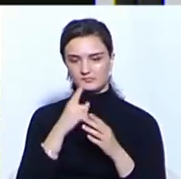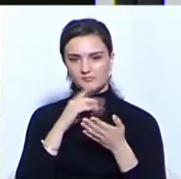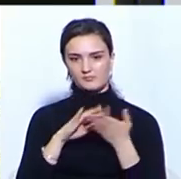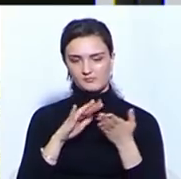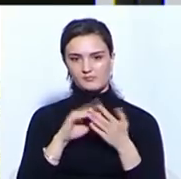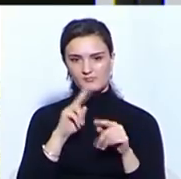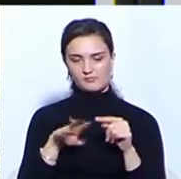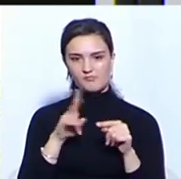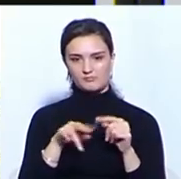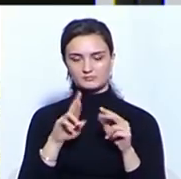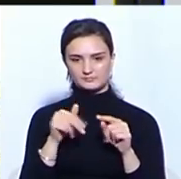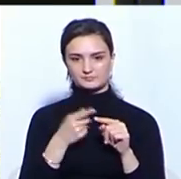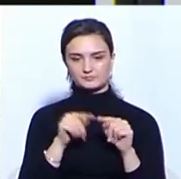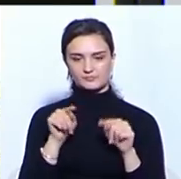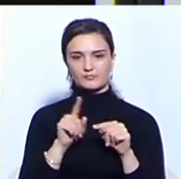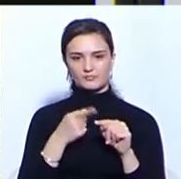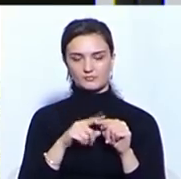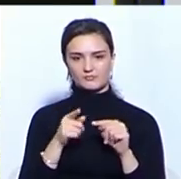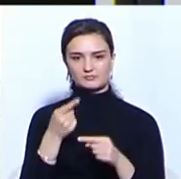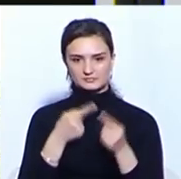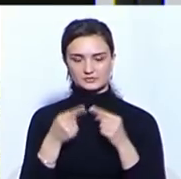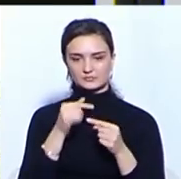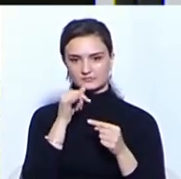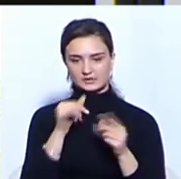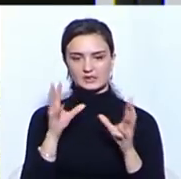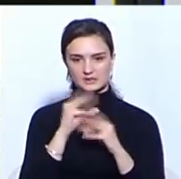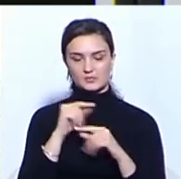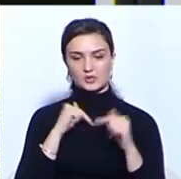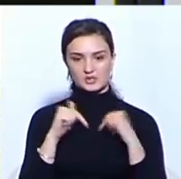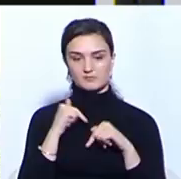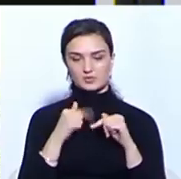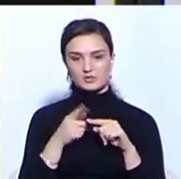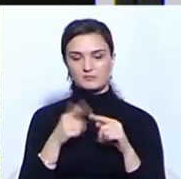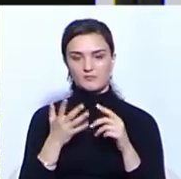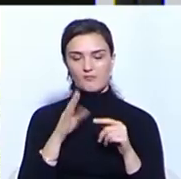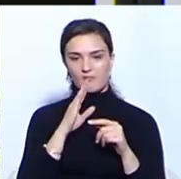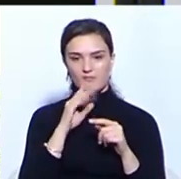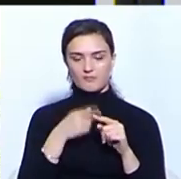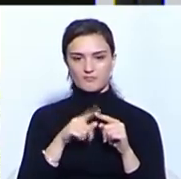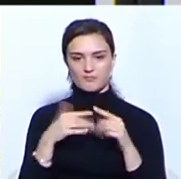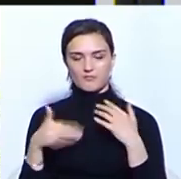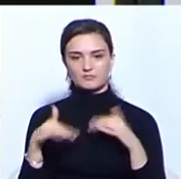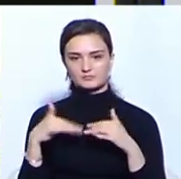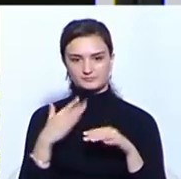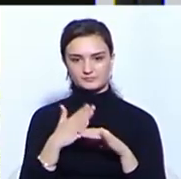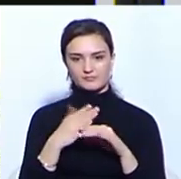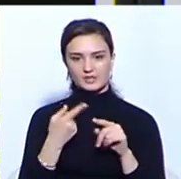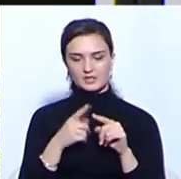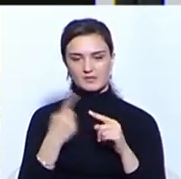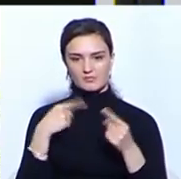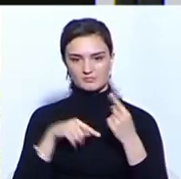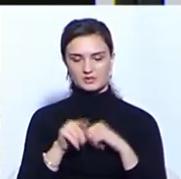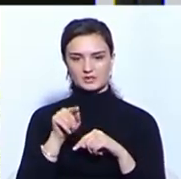სისხლს კარგავს დიდი რაოდენობით, ისე რომ მე ამის აღდგენა უკვე ვეღარ ხერხდება ორგანიზმში და ალბათ ეს ქალბატონი დასუსტებული არის აქედან გამომდინარე